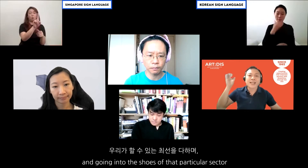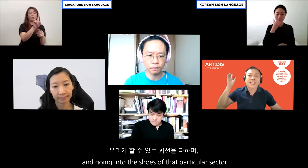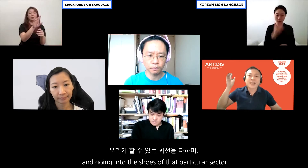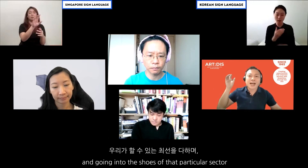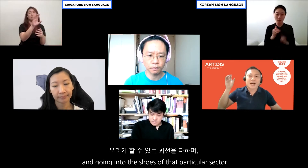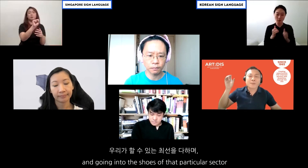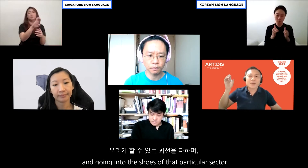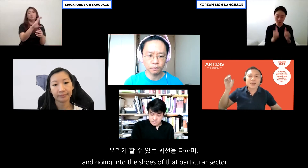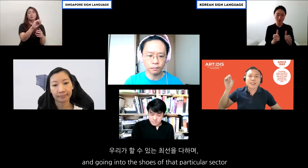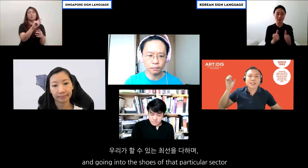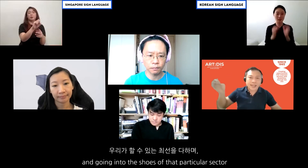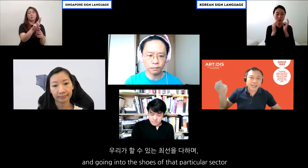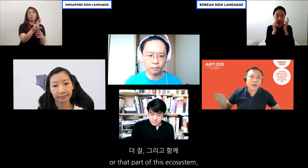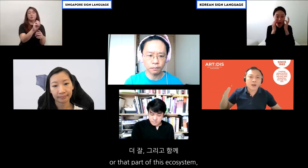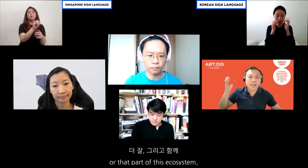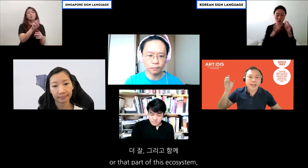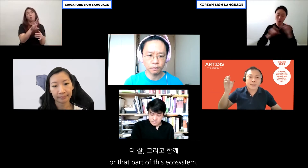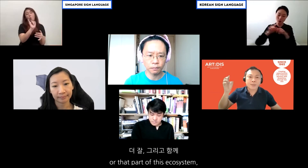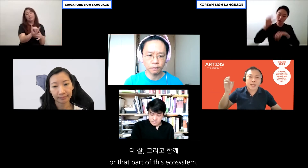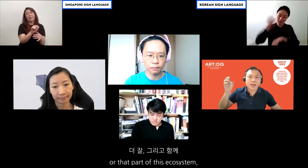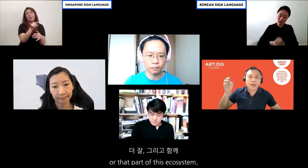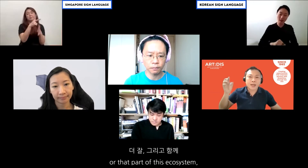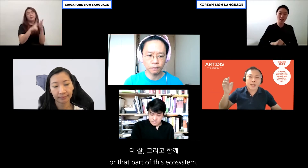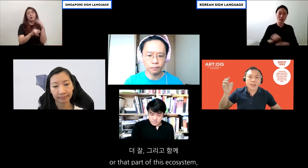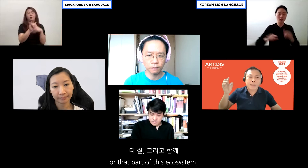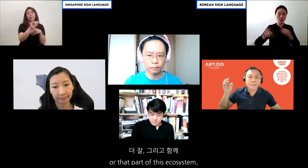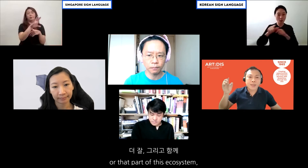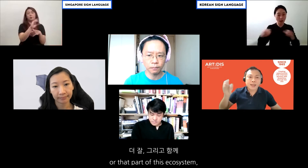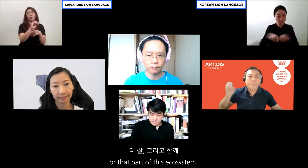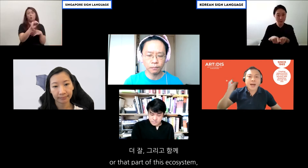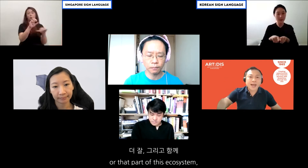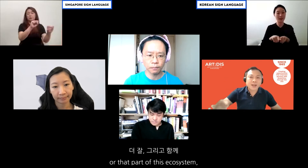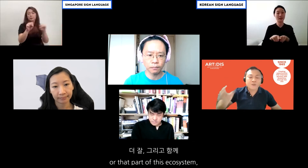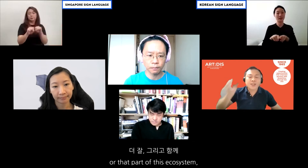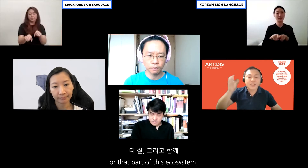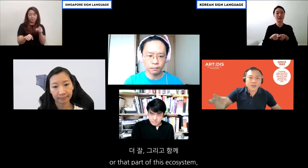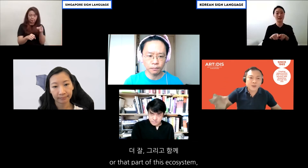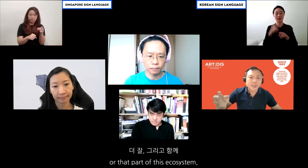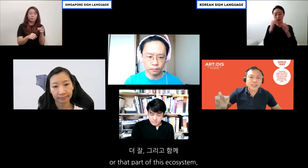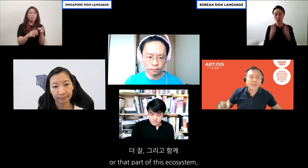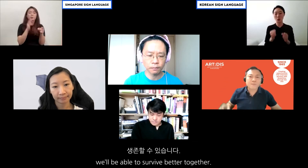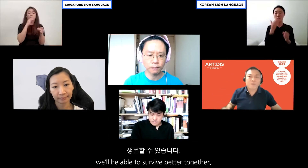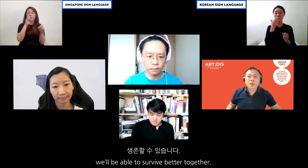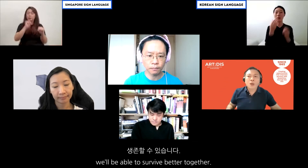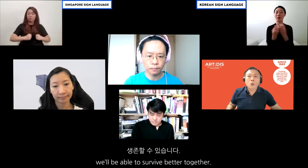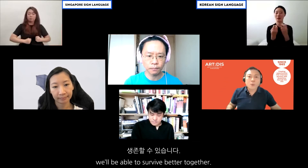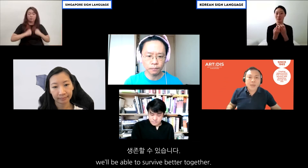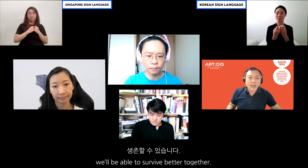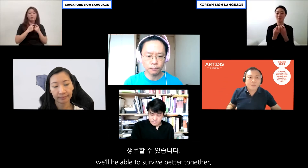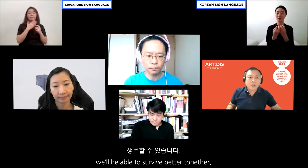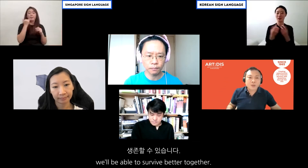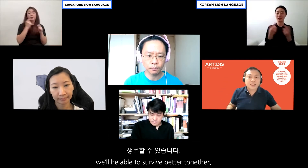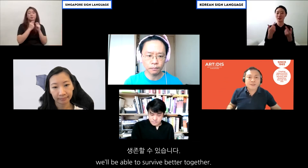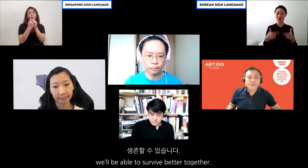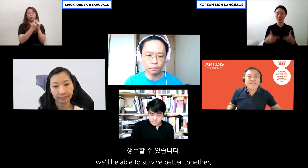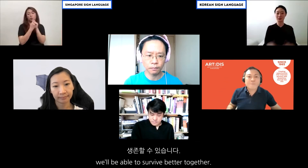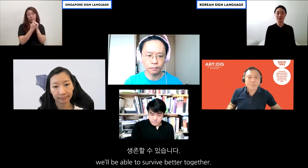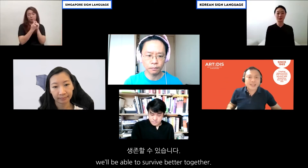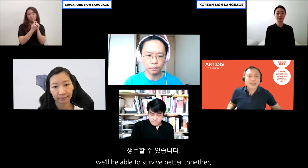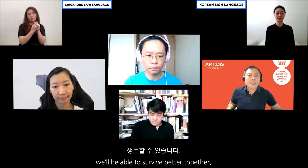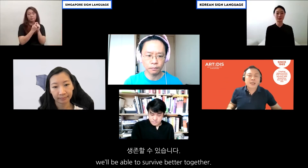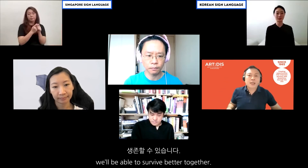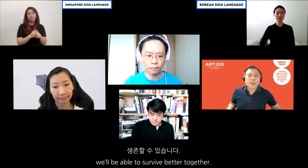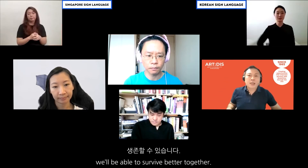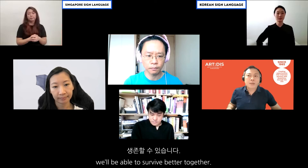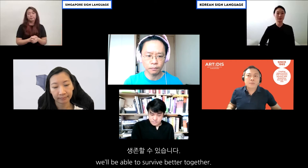particular sector or that part of this ecosystem, we'll be able to survive